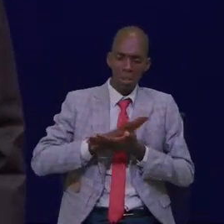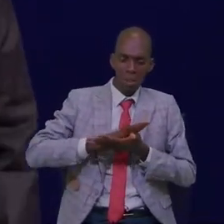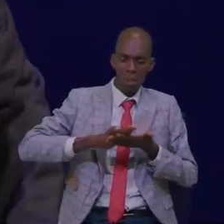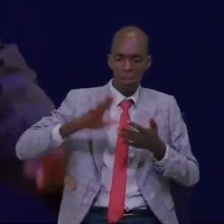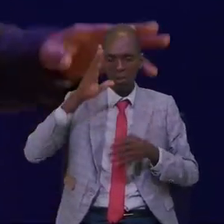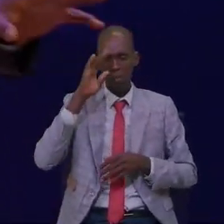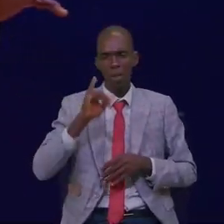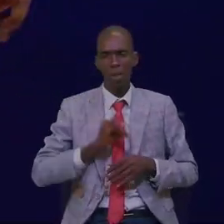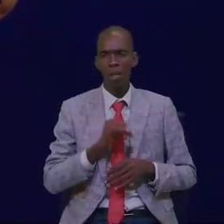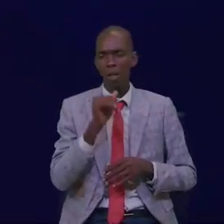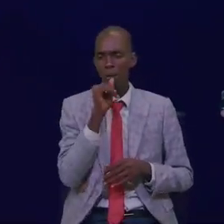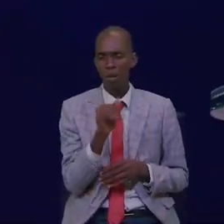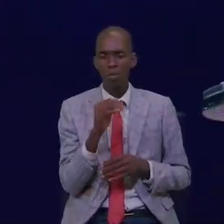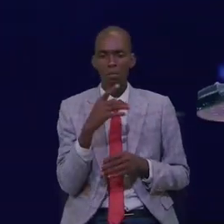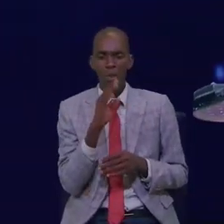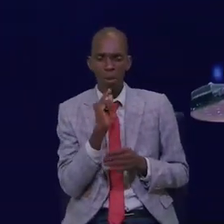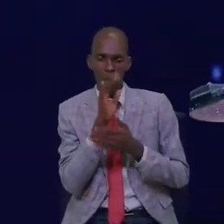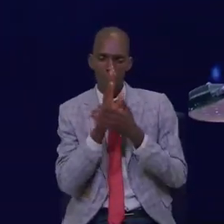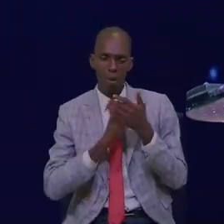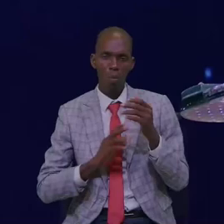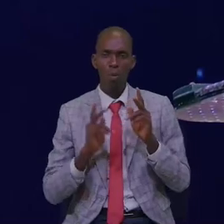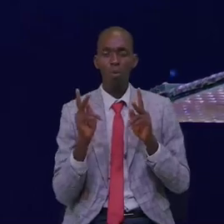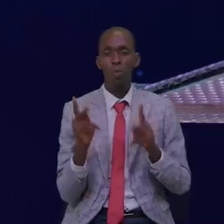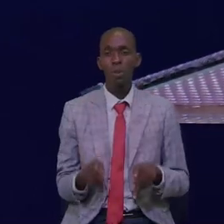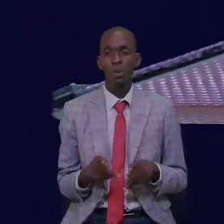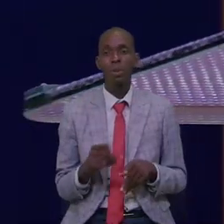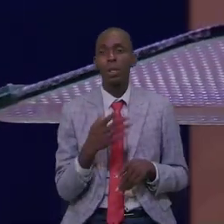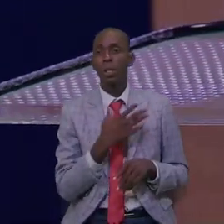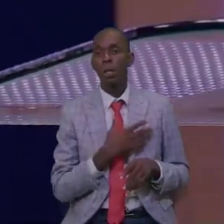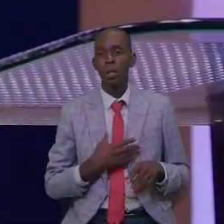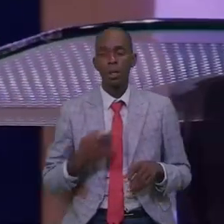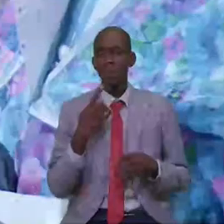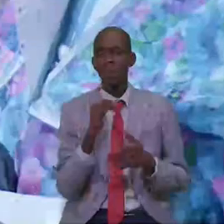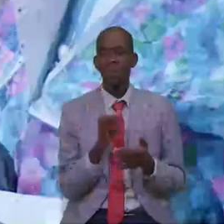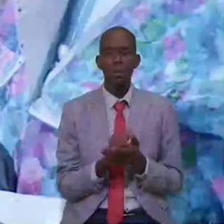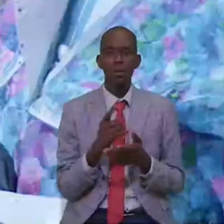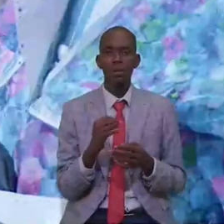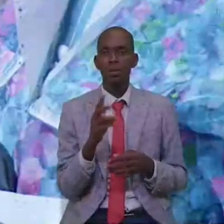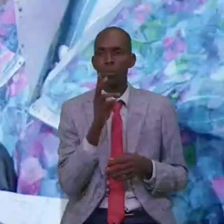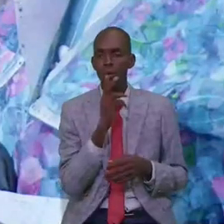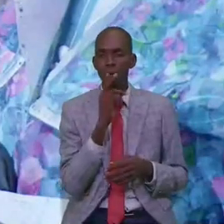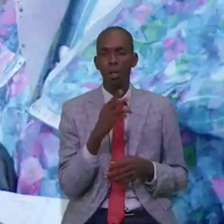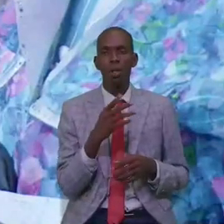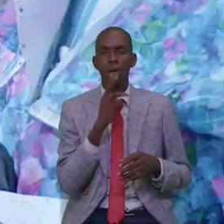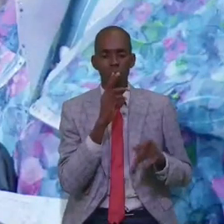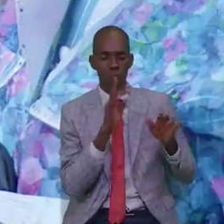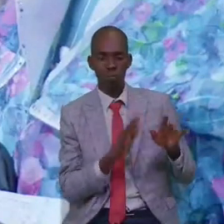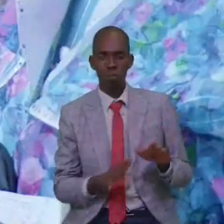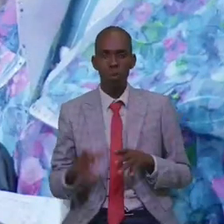cela, ils dépendent des choses de la vie, ils seront honnis.